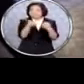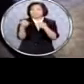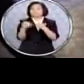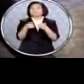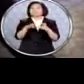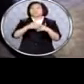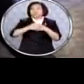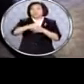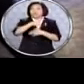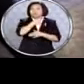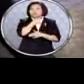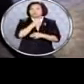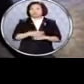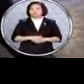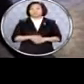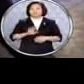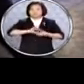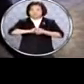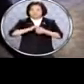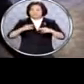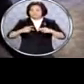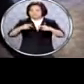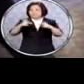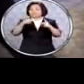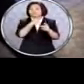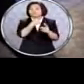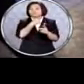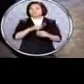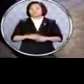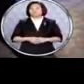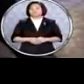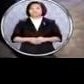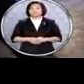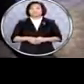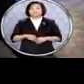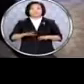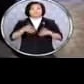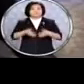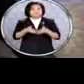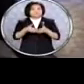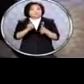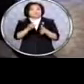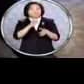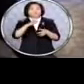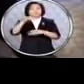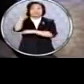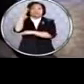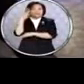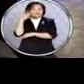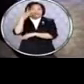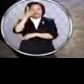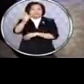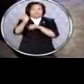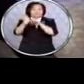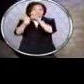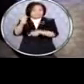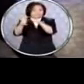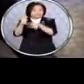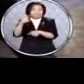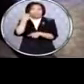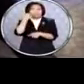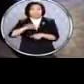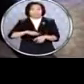程，带领的一个走向改变的过程。所以最重要的就是政治的领导人他必须有这个